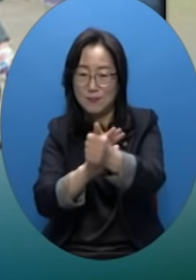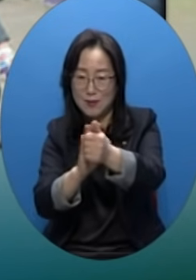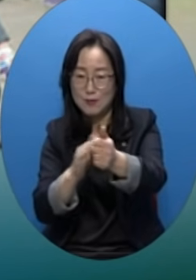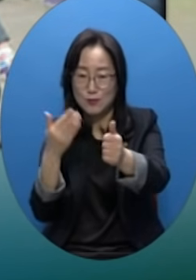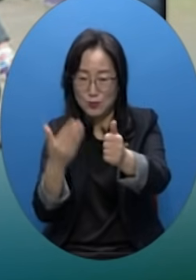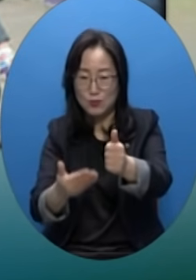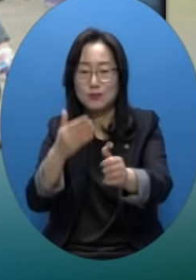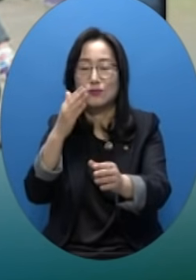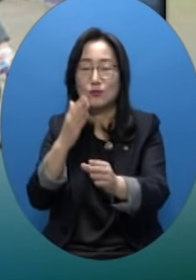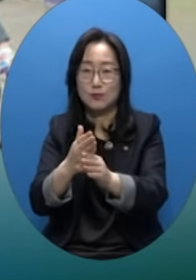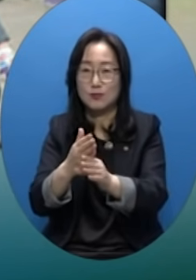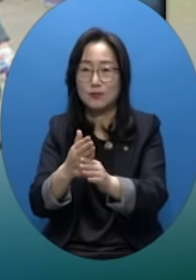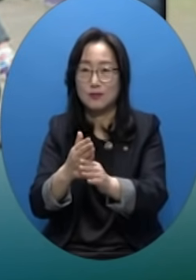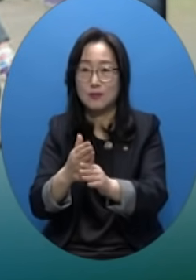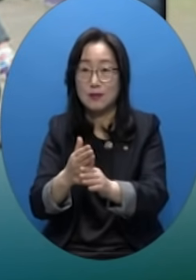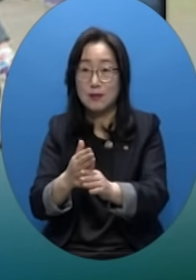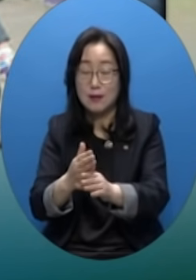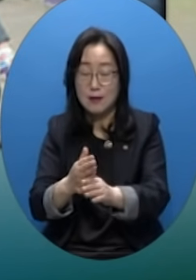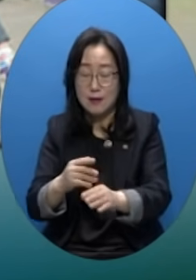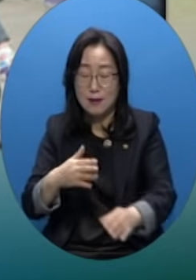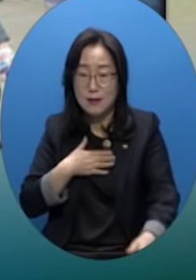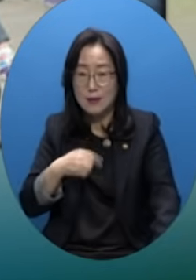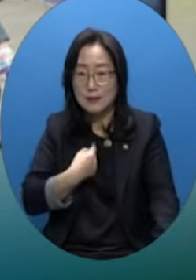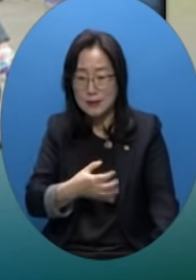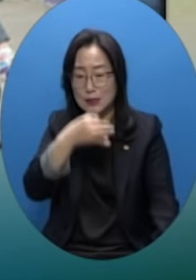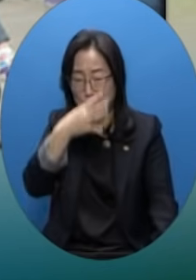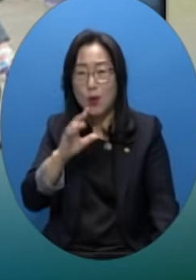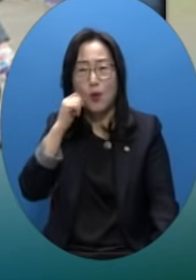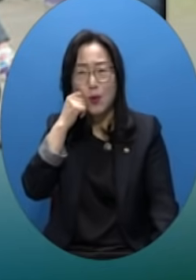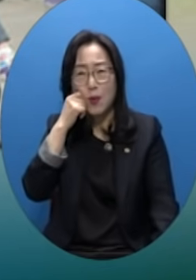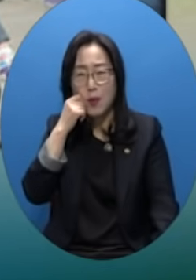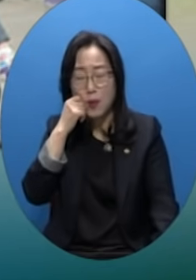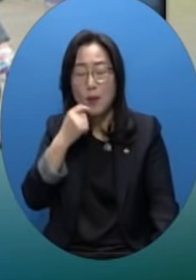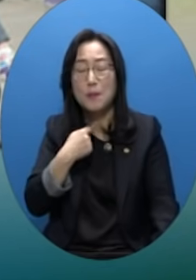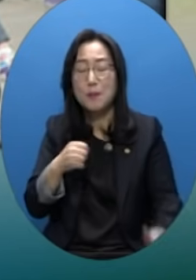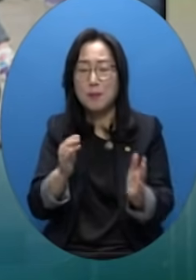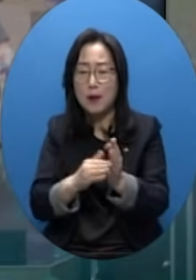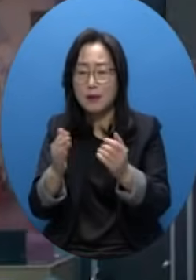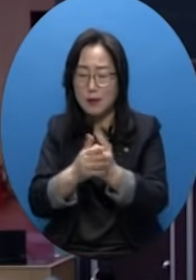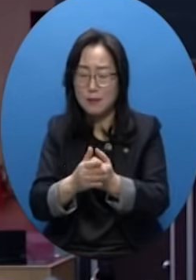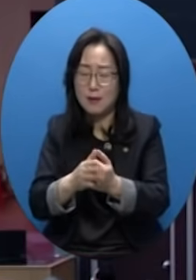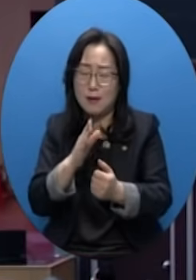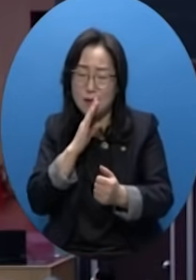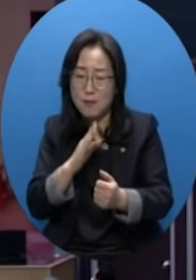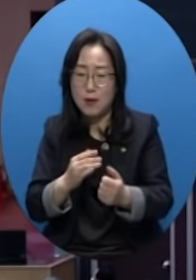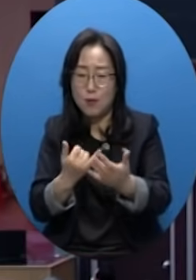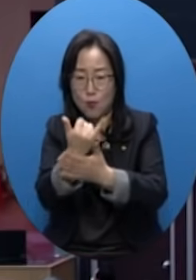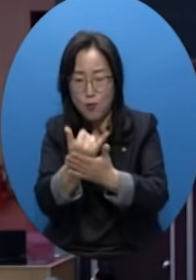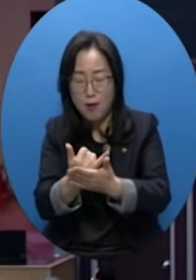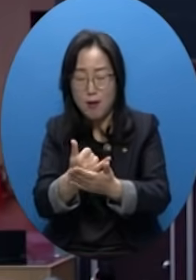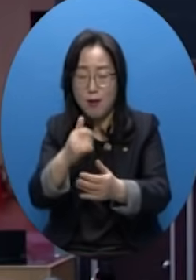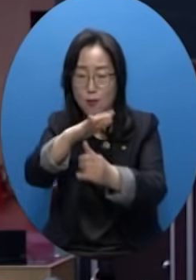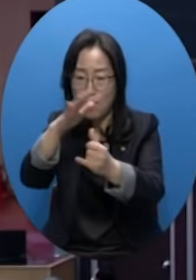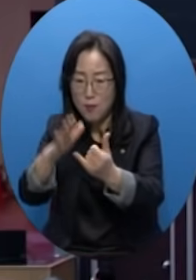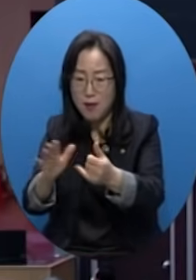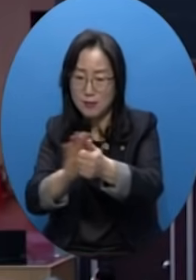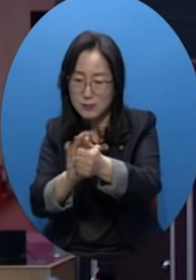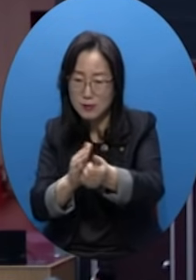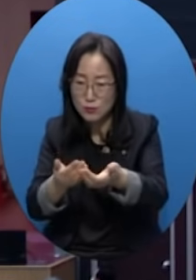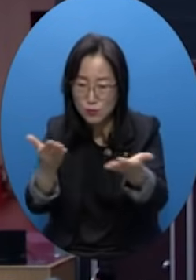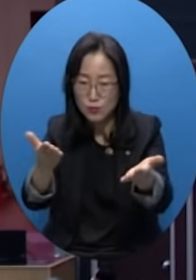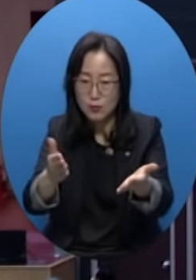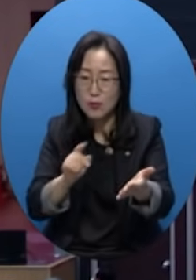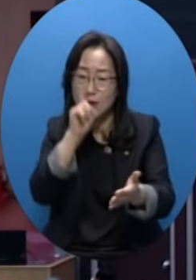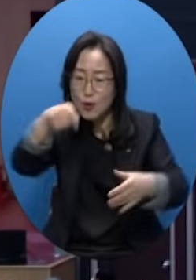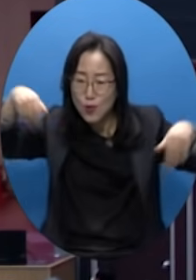교사를 봉사하고 있습니다 자신들이 힘도 걸을 세안을 지냈기 때문에 얘들 얼마나 사랑으로 서로 선거 있는지 그래서 다들 위대한 독지가